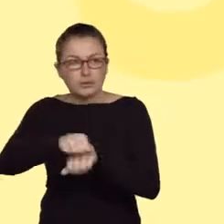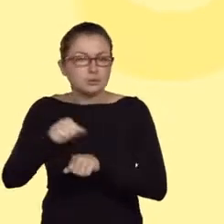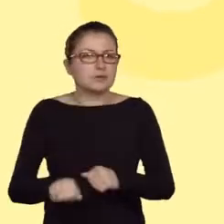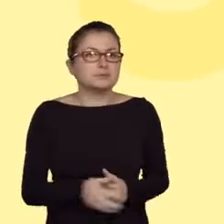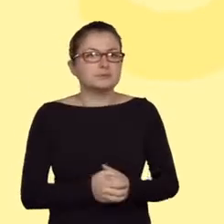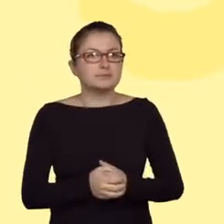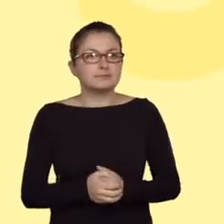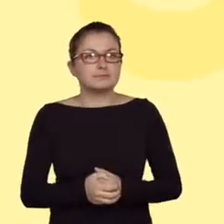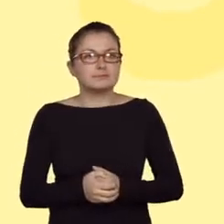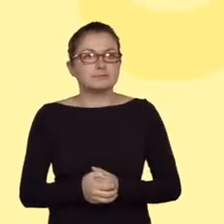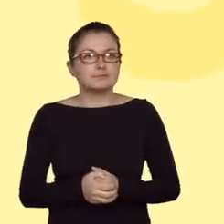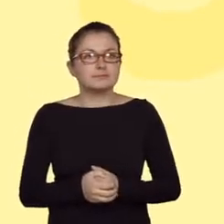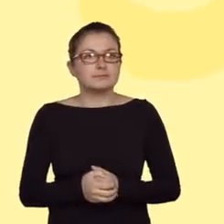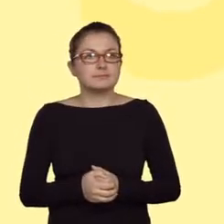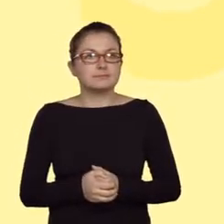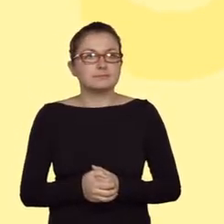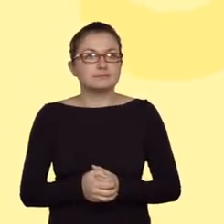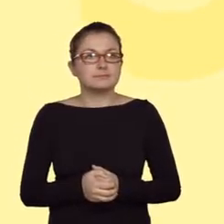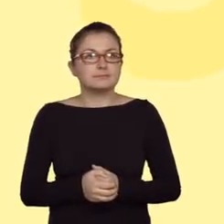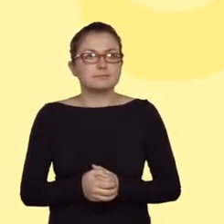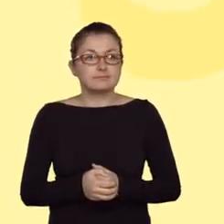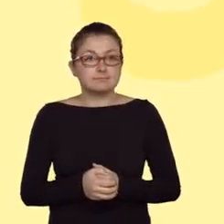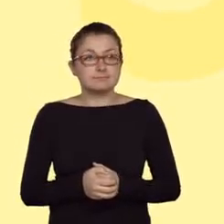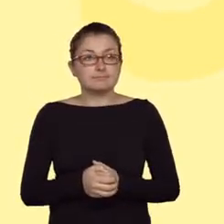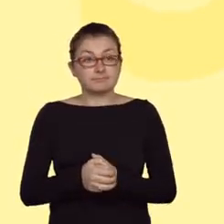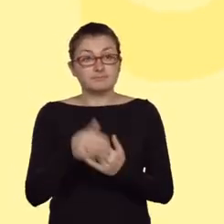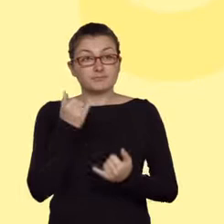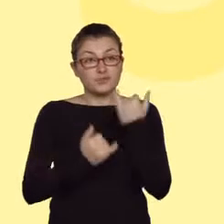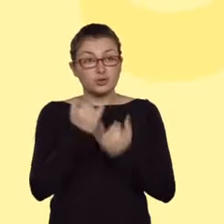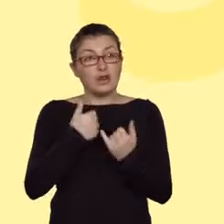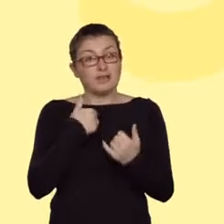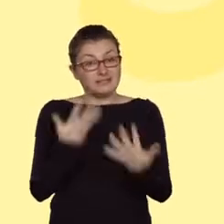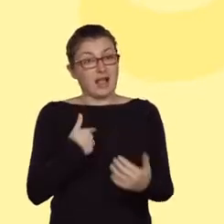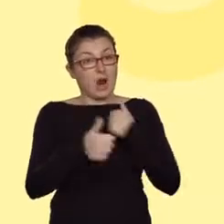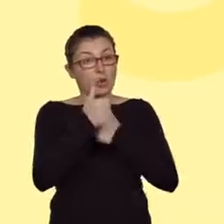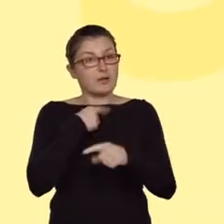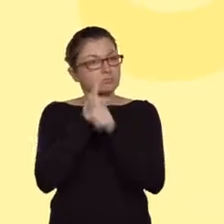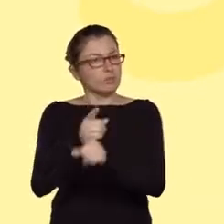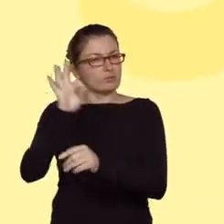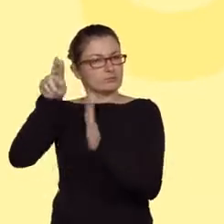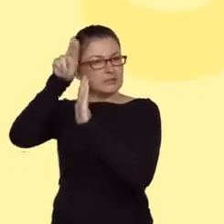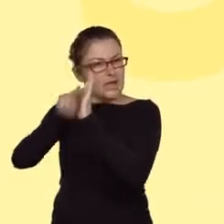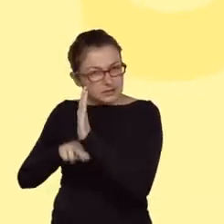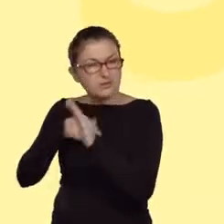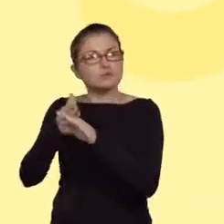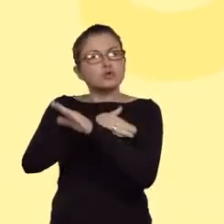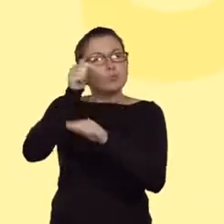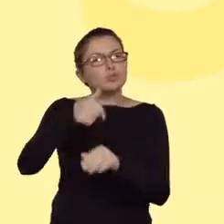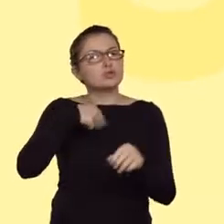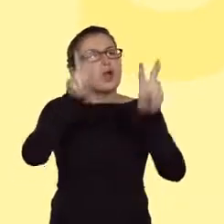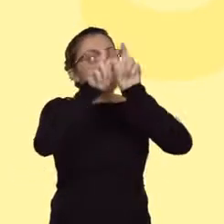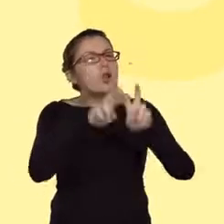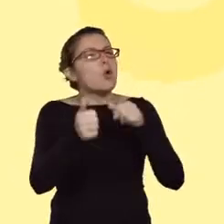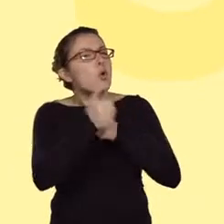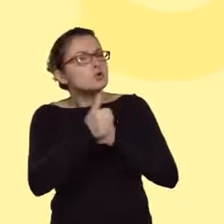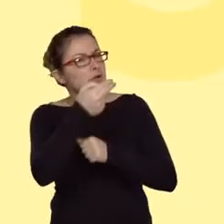Aby nasze uzasadnienie spełniało wszystkie kryteria poprawności, konieczna jest uważna analiza tematu. To najważniejszy i początkowy etap pracy